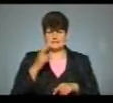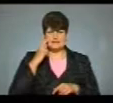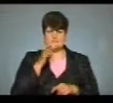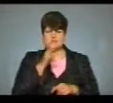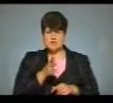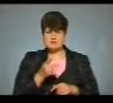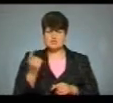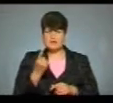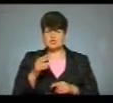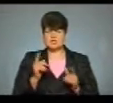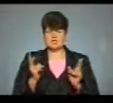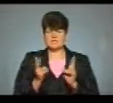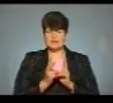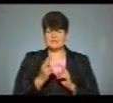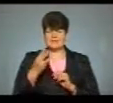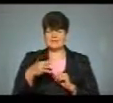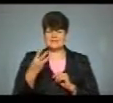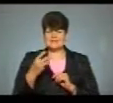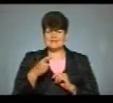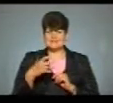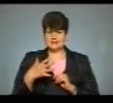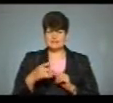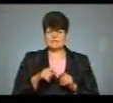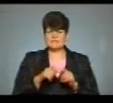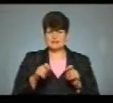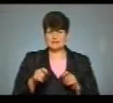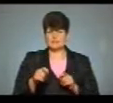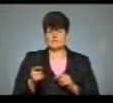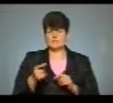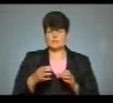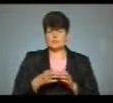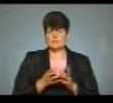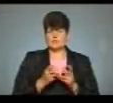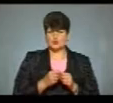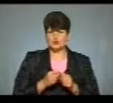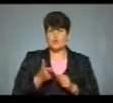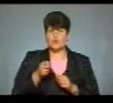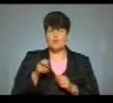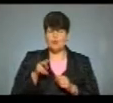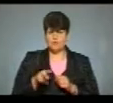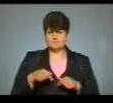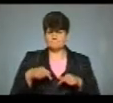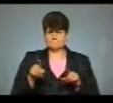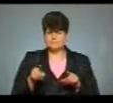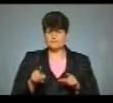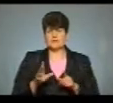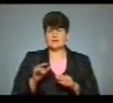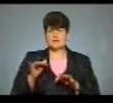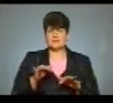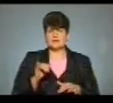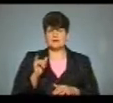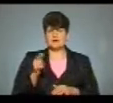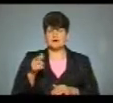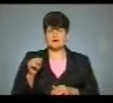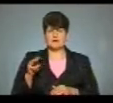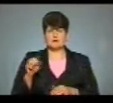часом. У першому таймі на 33-й хвилині рахунок відкрила тернопільська команда. Гол у ворота норвежців забив нападник Ігор